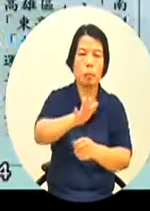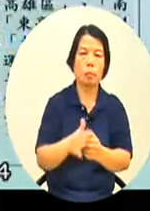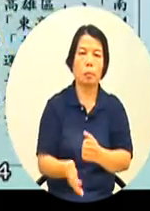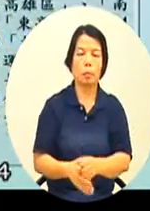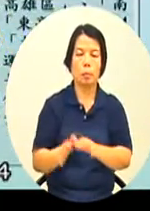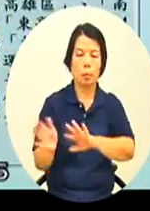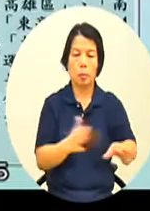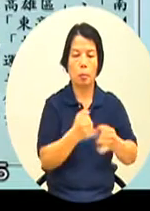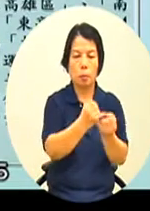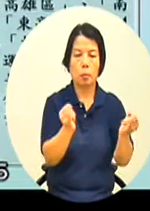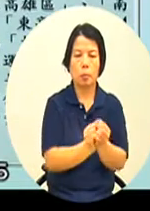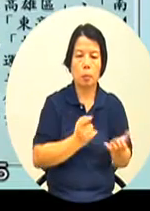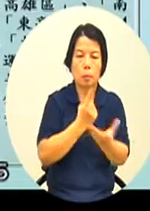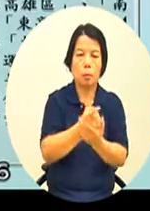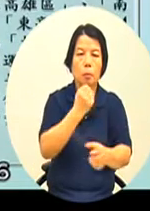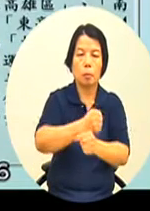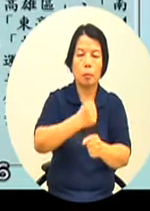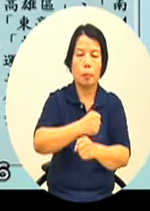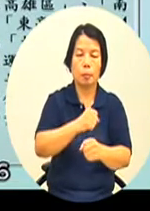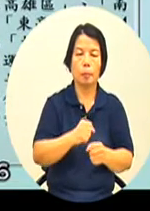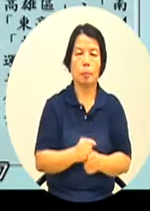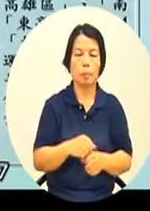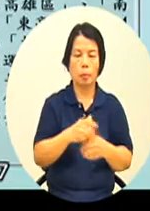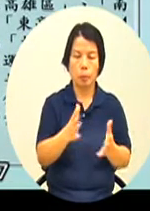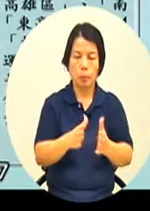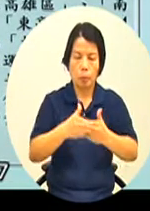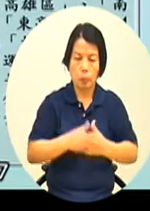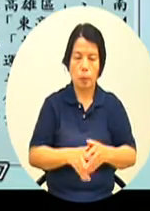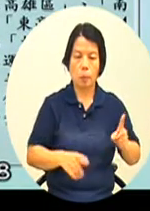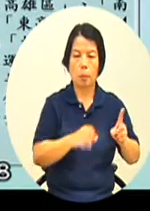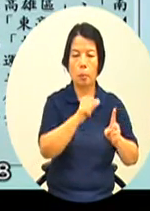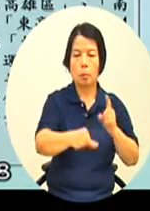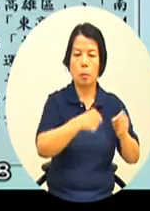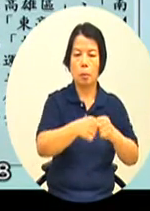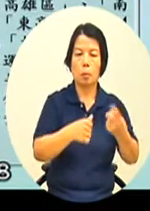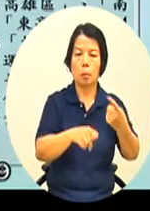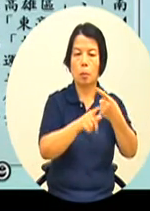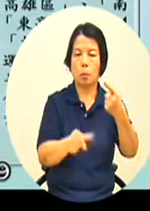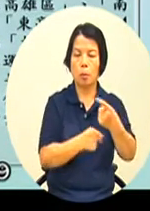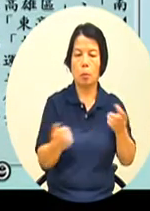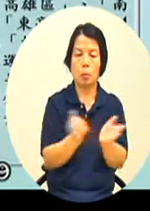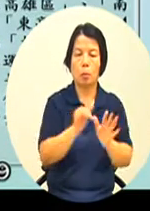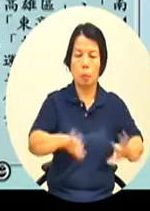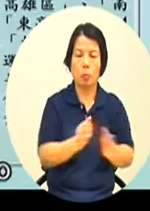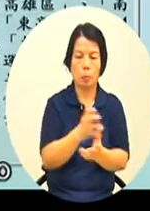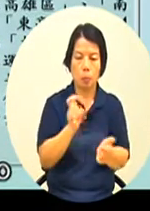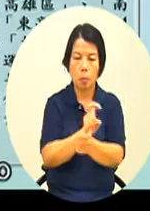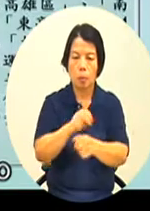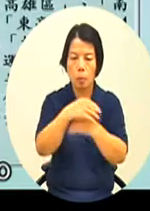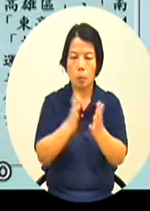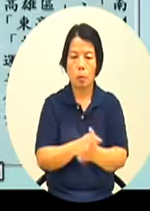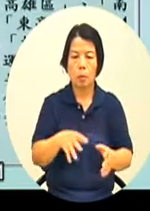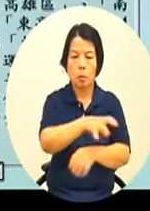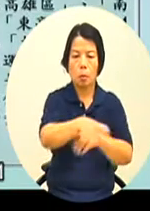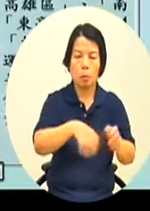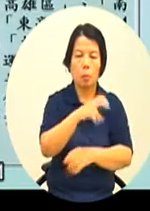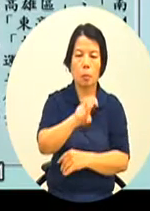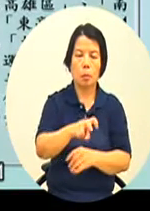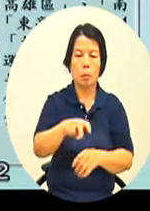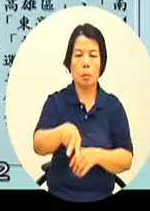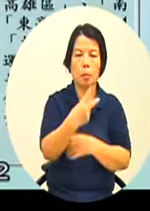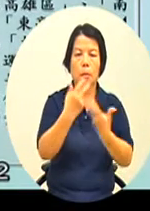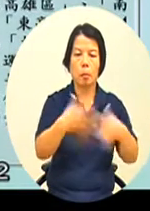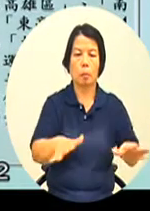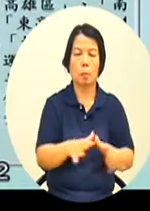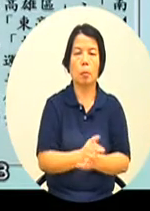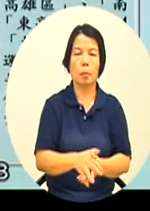动妇女参与工作的事务上面，我们截至105年6月起，我们一共检视了228处的地